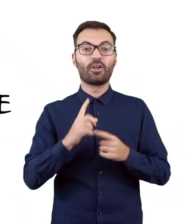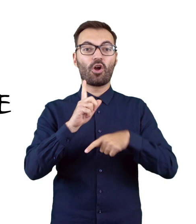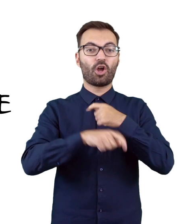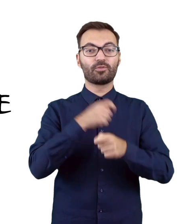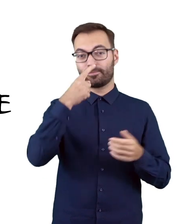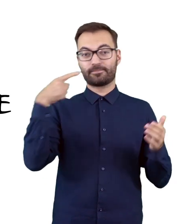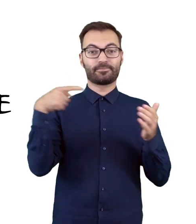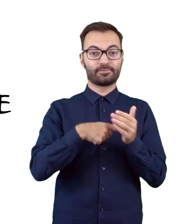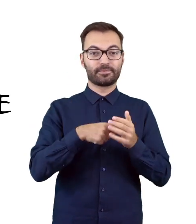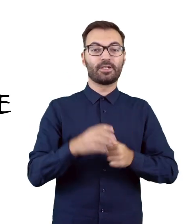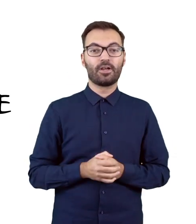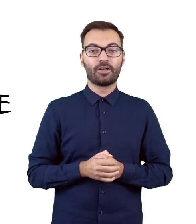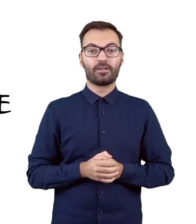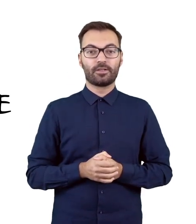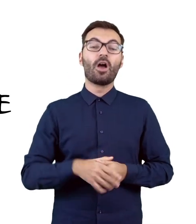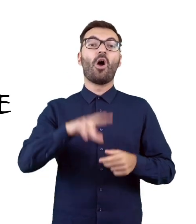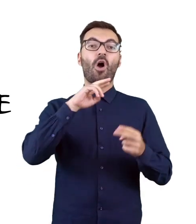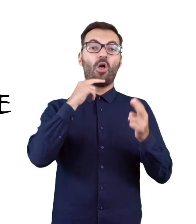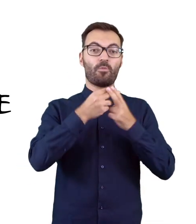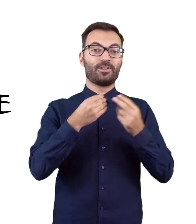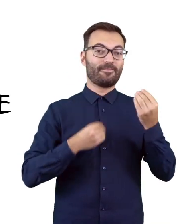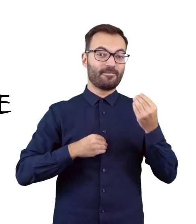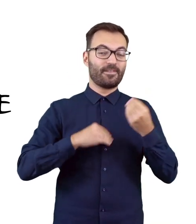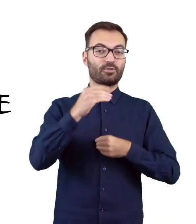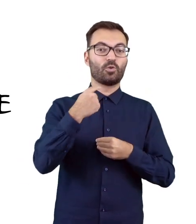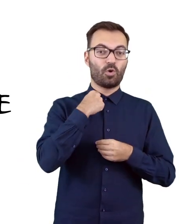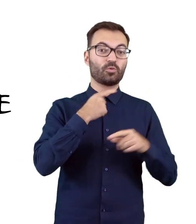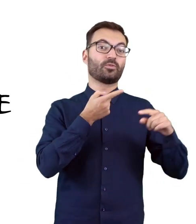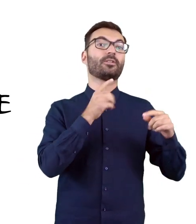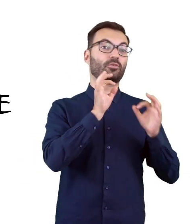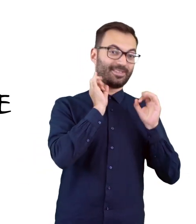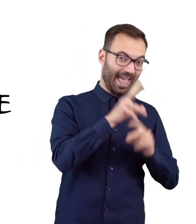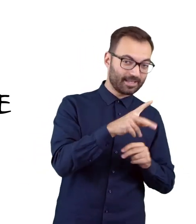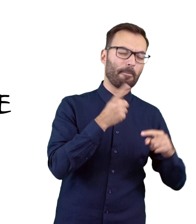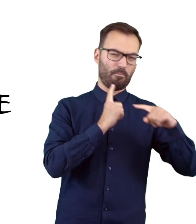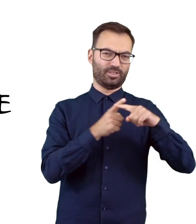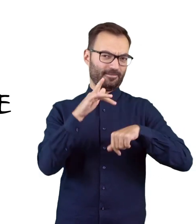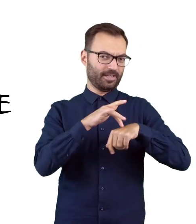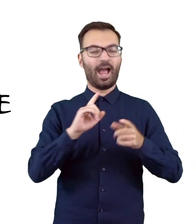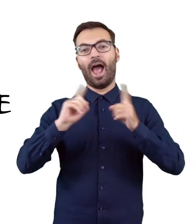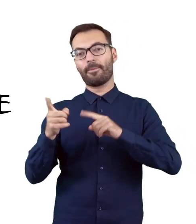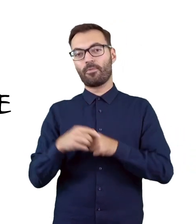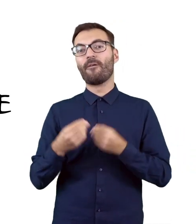jeżeli w odpowiedzi na nie oddano większość ważnych głosów pozytywnych, rozstrzygnięcie pozytywne,